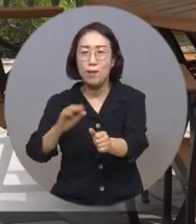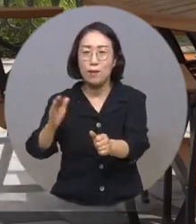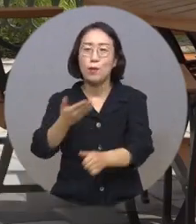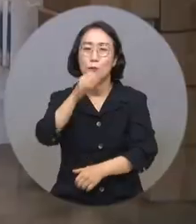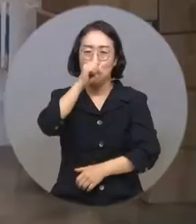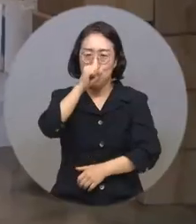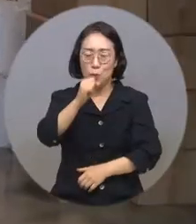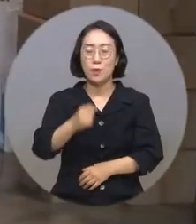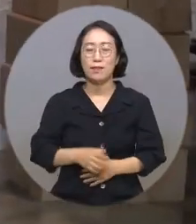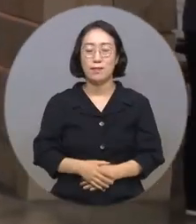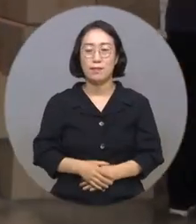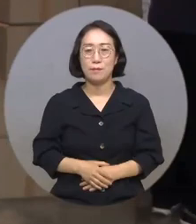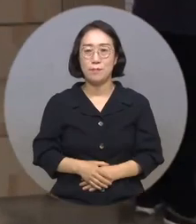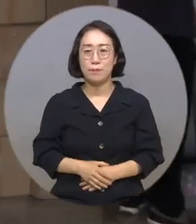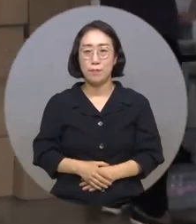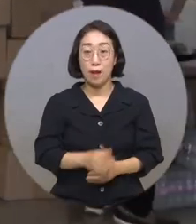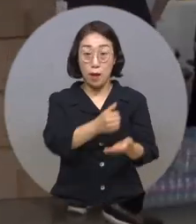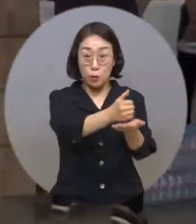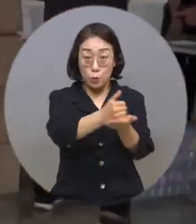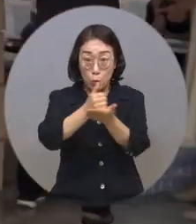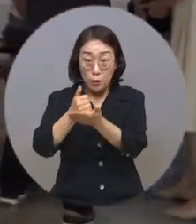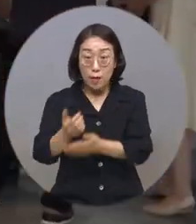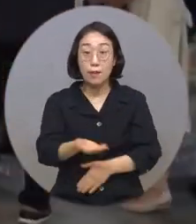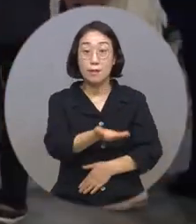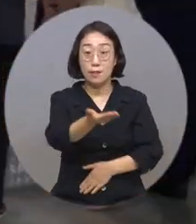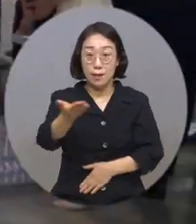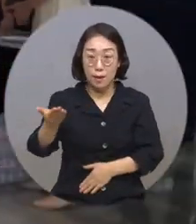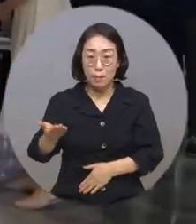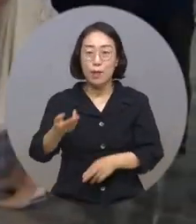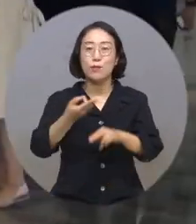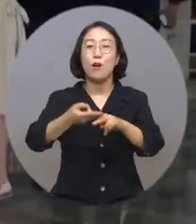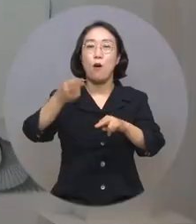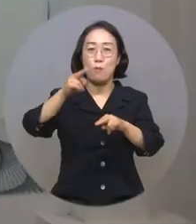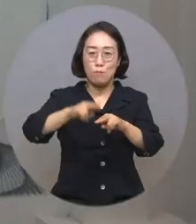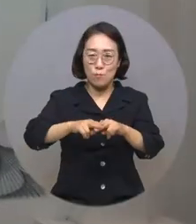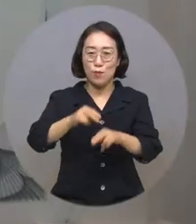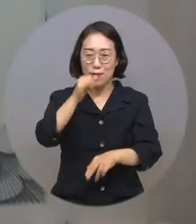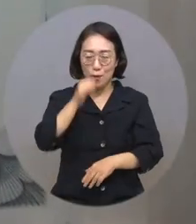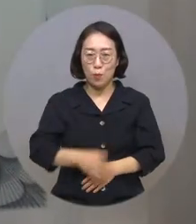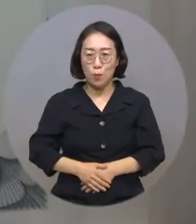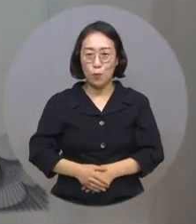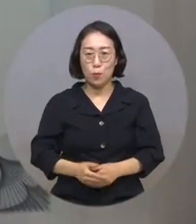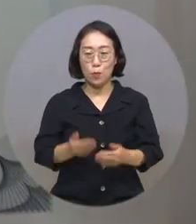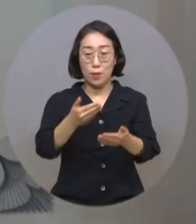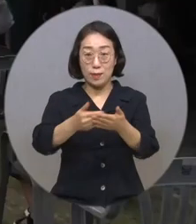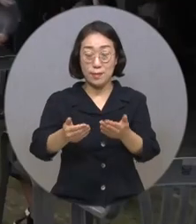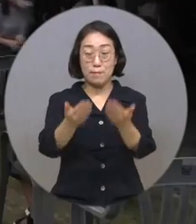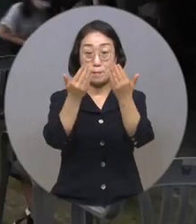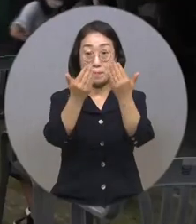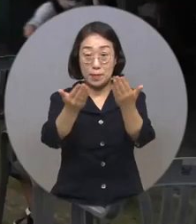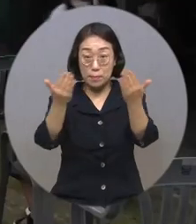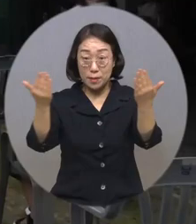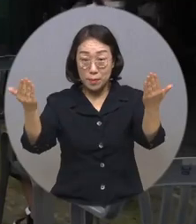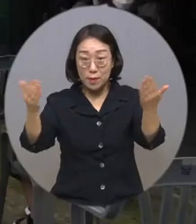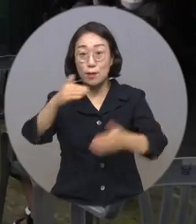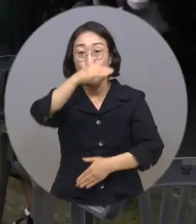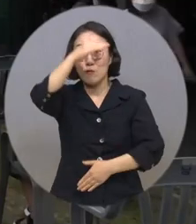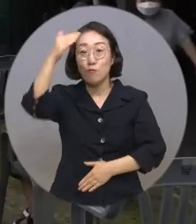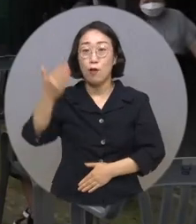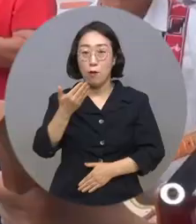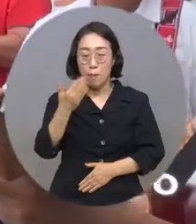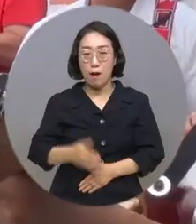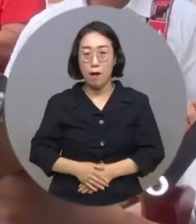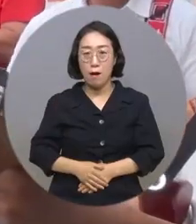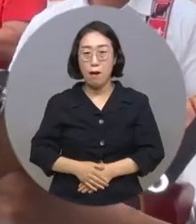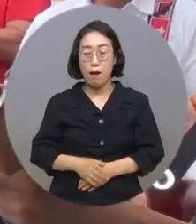좋겠습니다. 초대된 관람객들을 위한 푸짐한 선물, 전시장에 걸려있는 아름다운 그림들, 탁